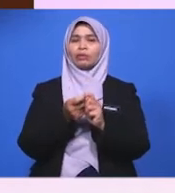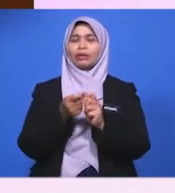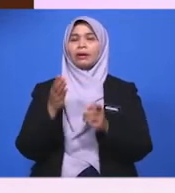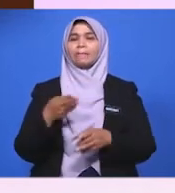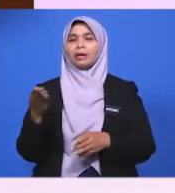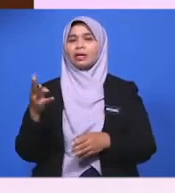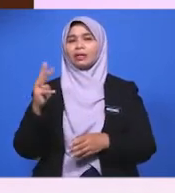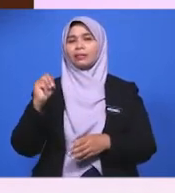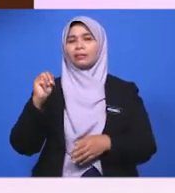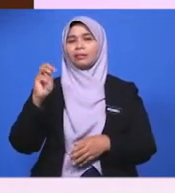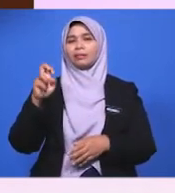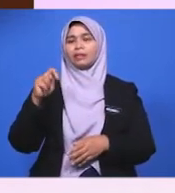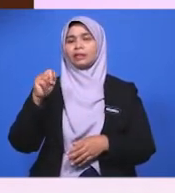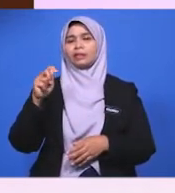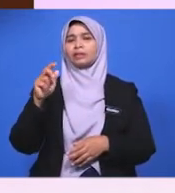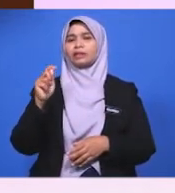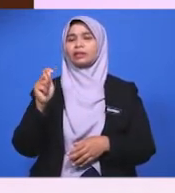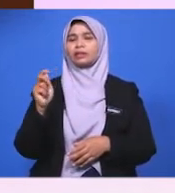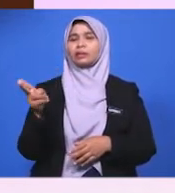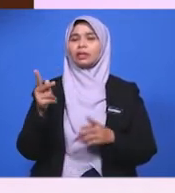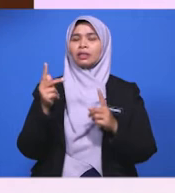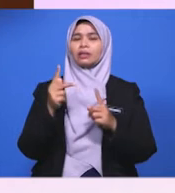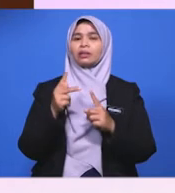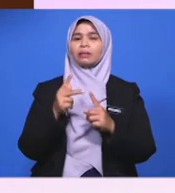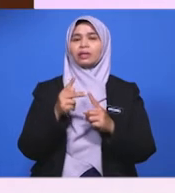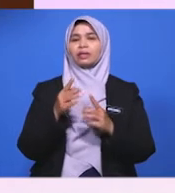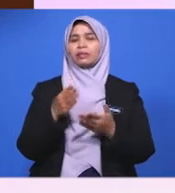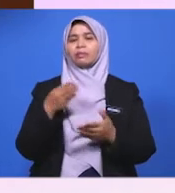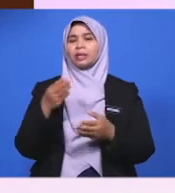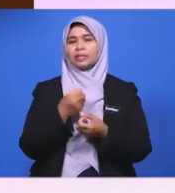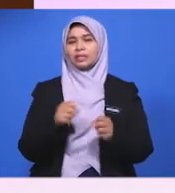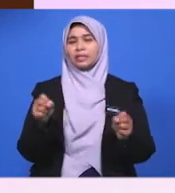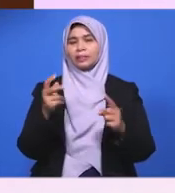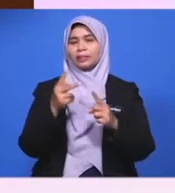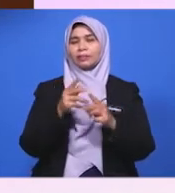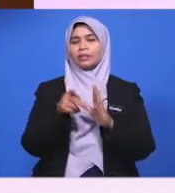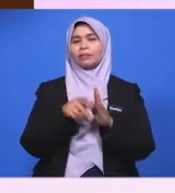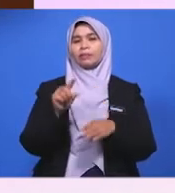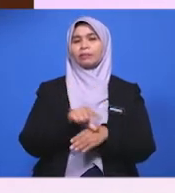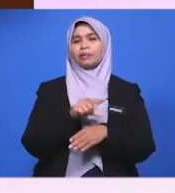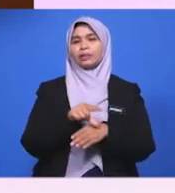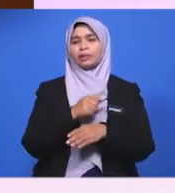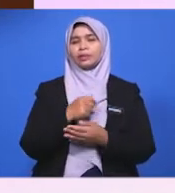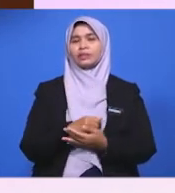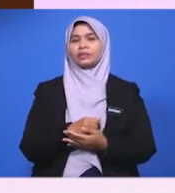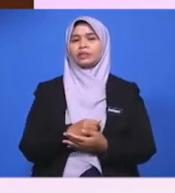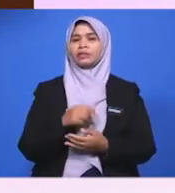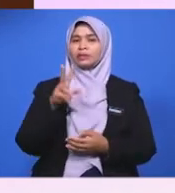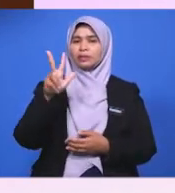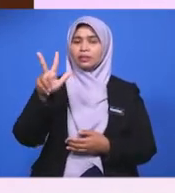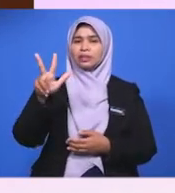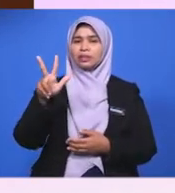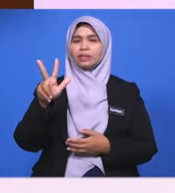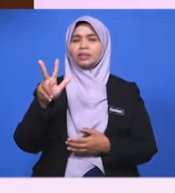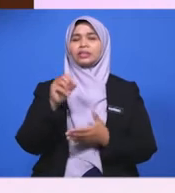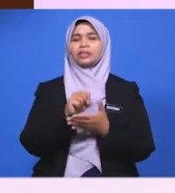bahan mentah kepada barangan siap kepada pengguna. Sektor yang ketiga ialah